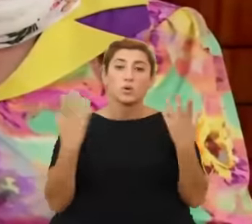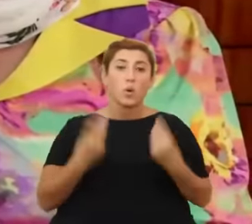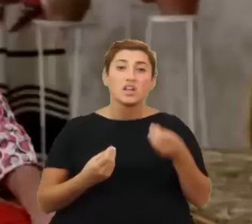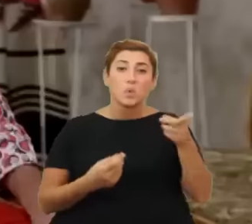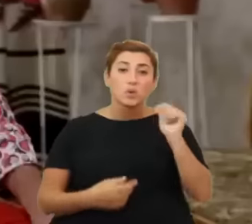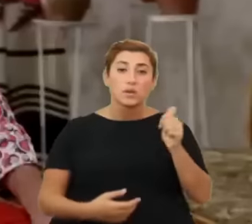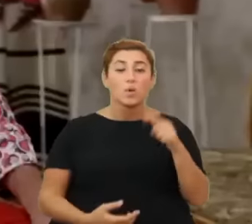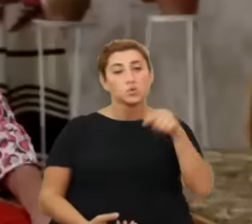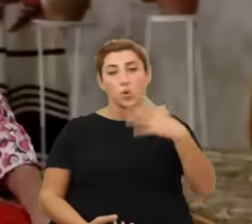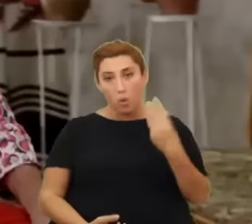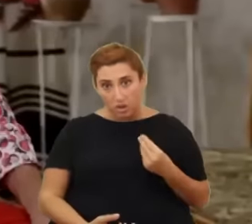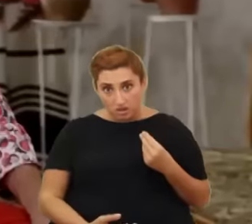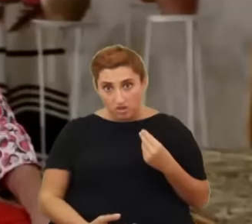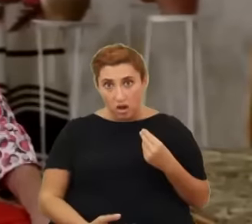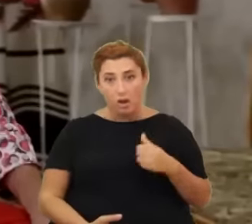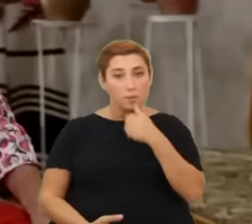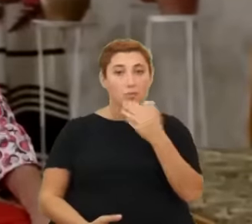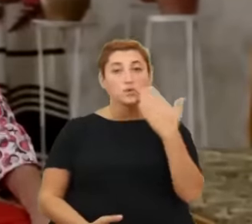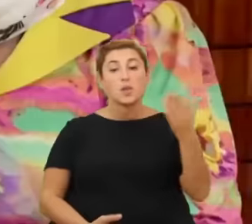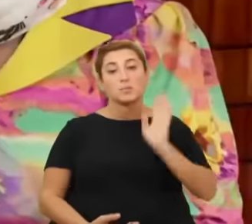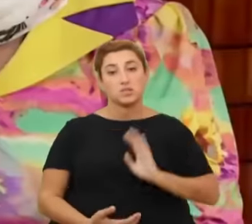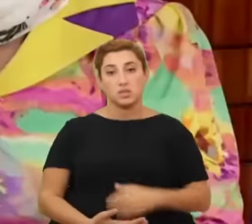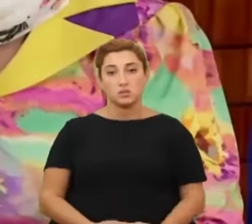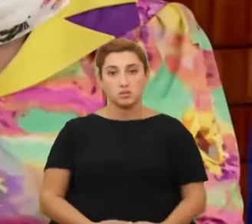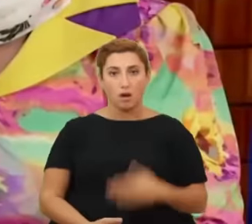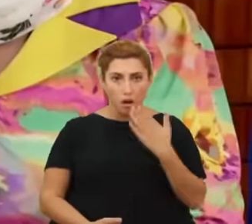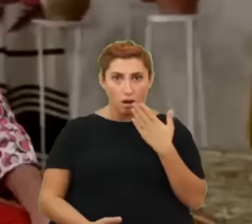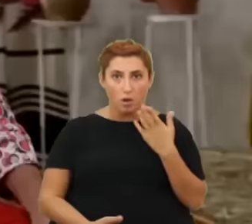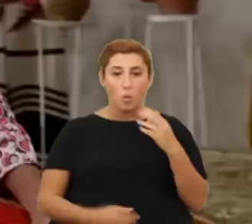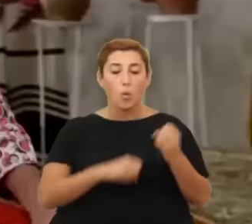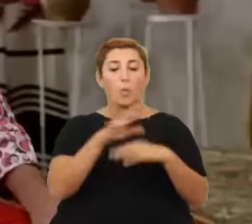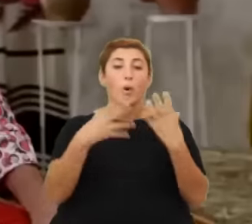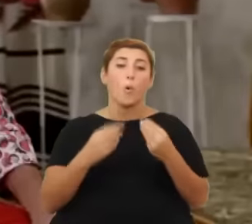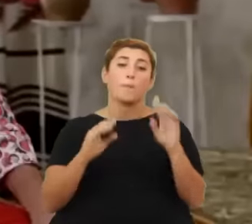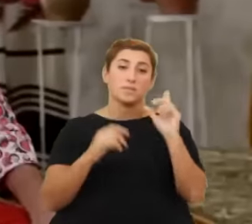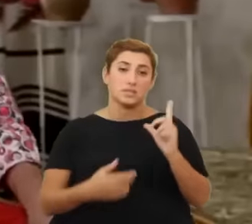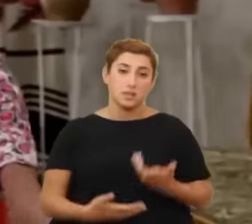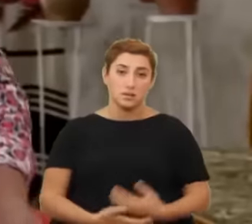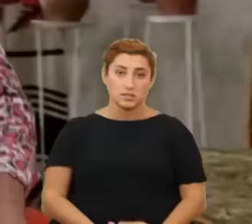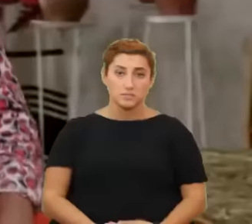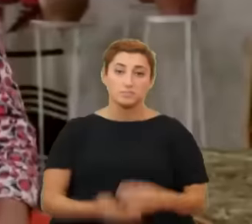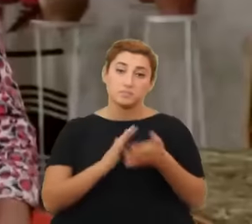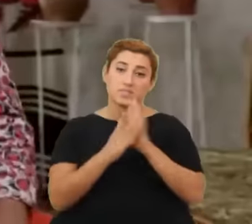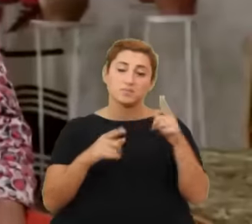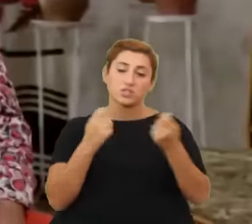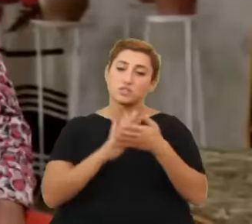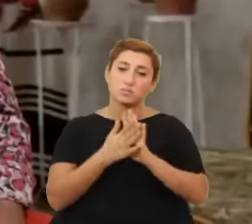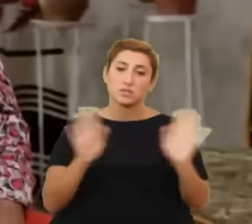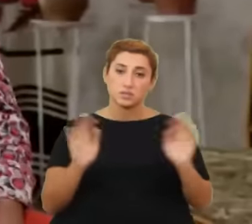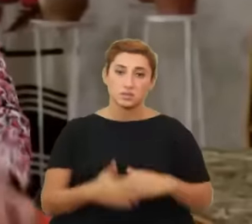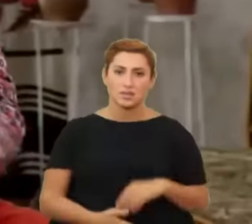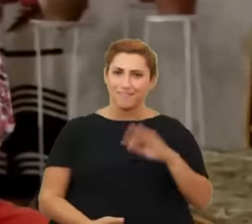olacak peki o zaman? Şöyle olacak. Hı. Babama söylemeyeceğiz. Aa. Ortalık karışmayacak. Bitti. Ha. Bu iş bitti. Aa.